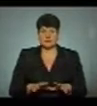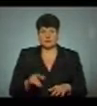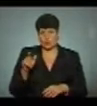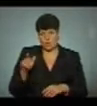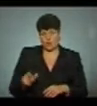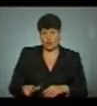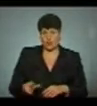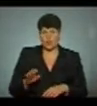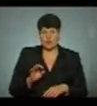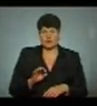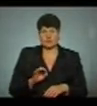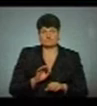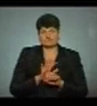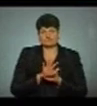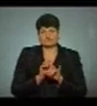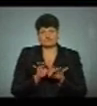щодо вірусоносійства